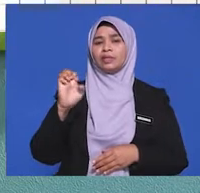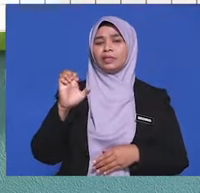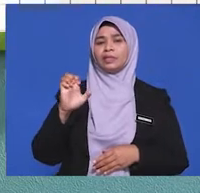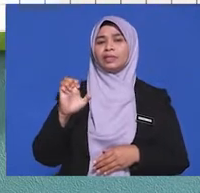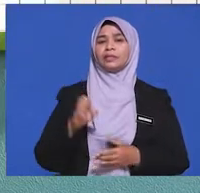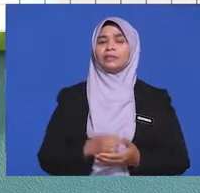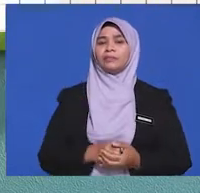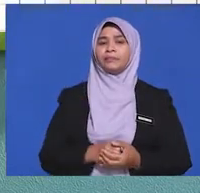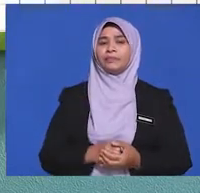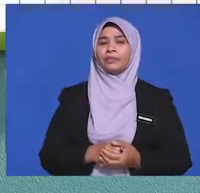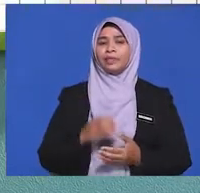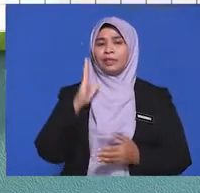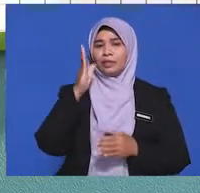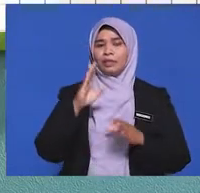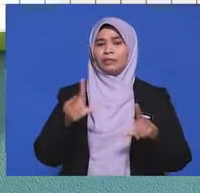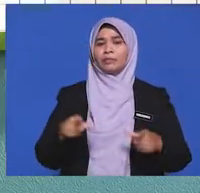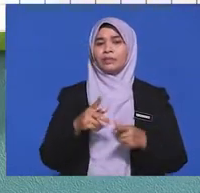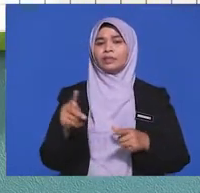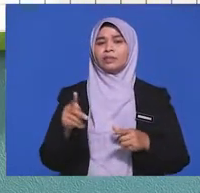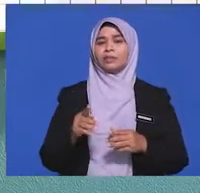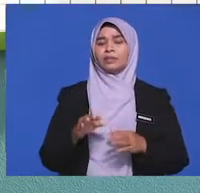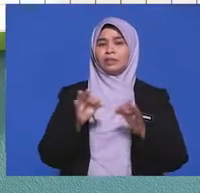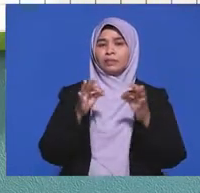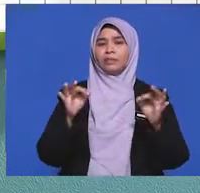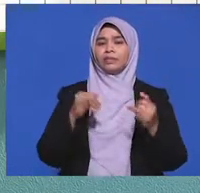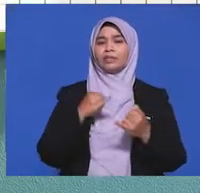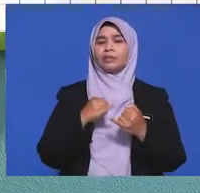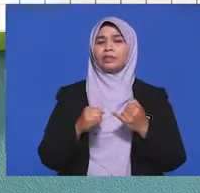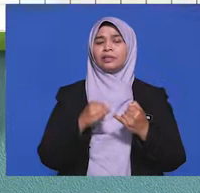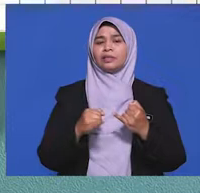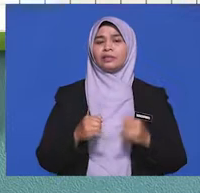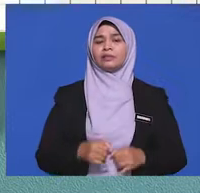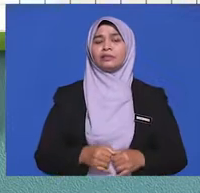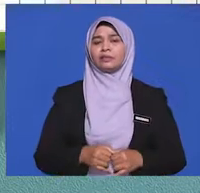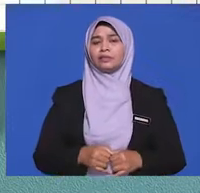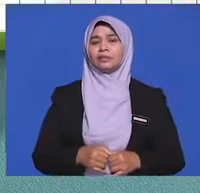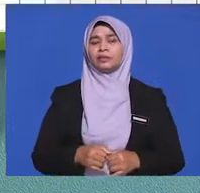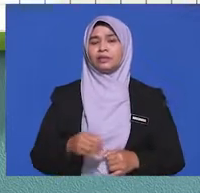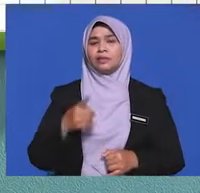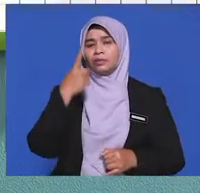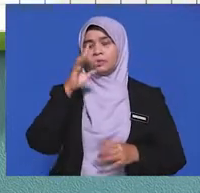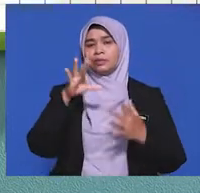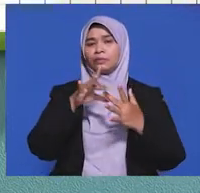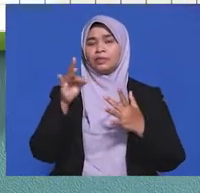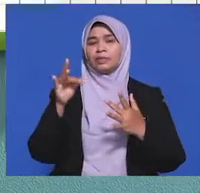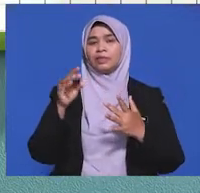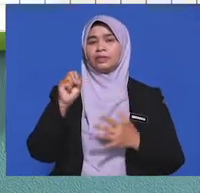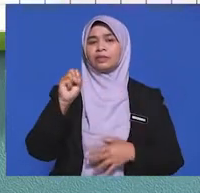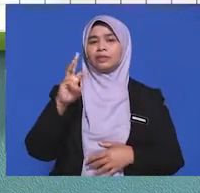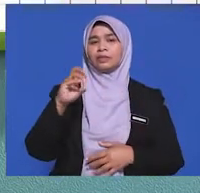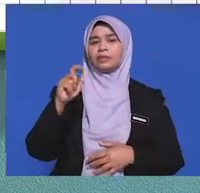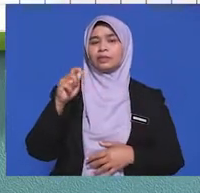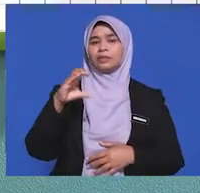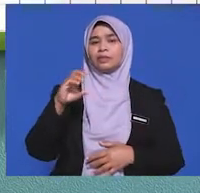Default akan melaksanakan pernyataan akhir. Pseudocode bagi pilihan switch